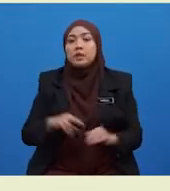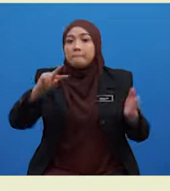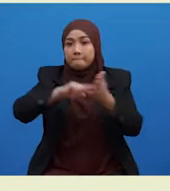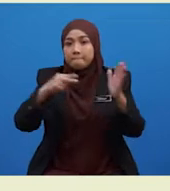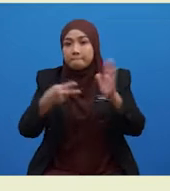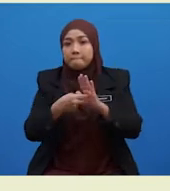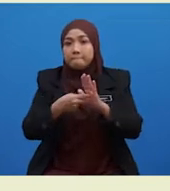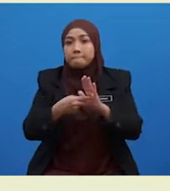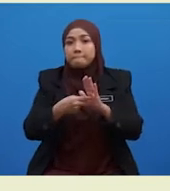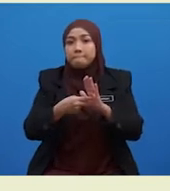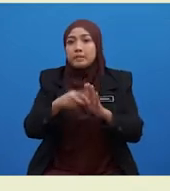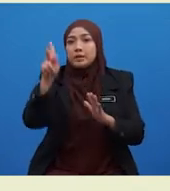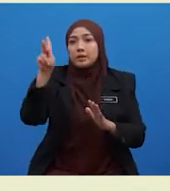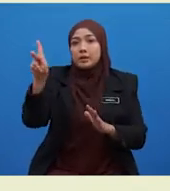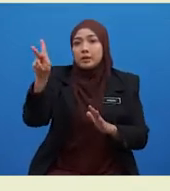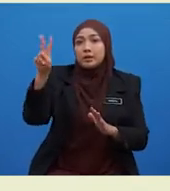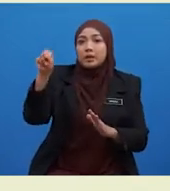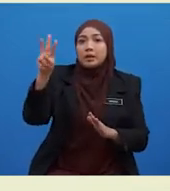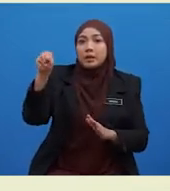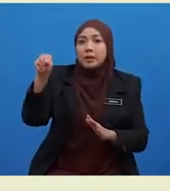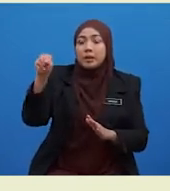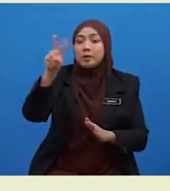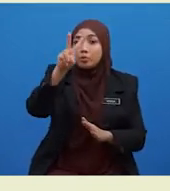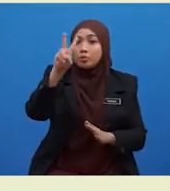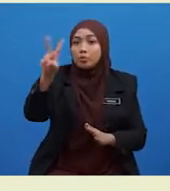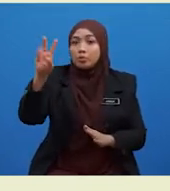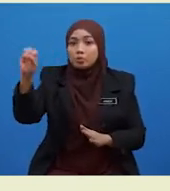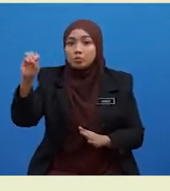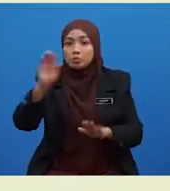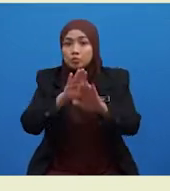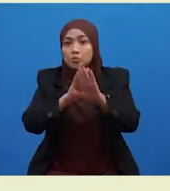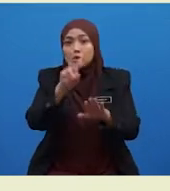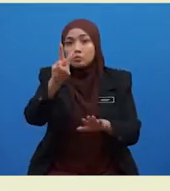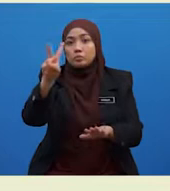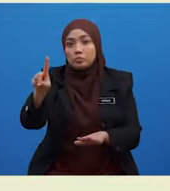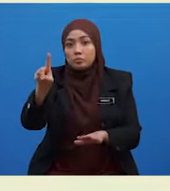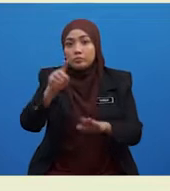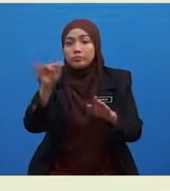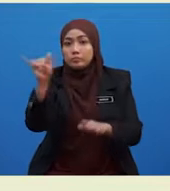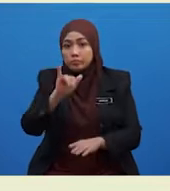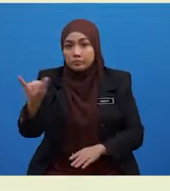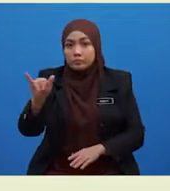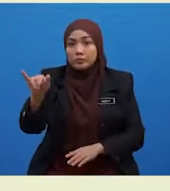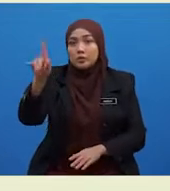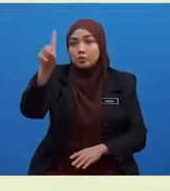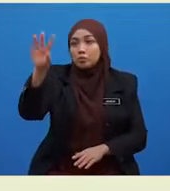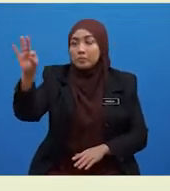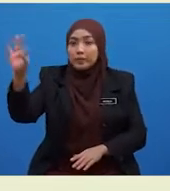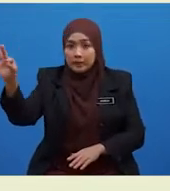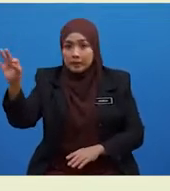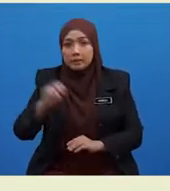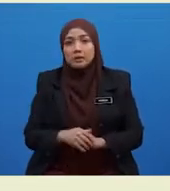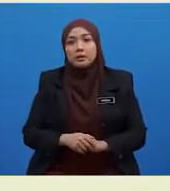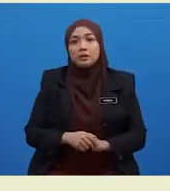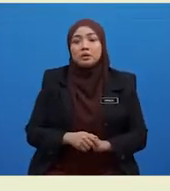nadi maksimum sama dengan 220 tolak 21 sama dengan 199 sama